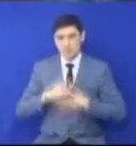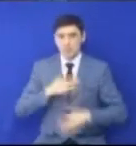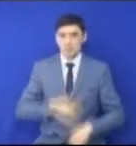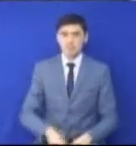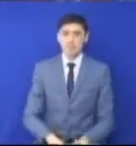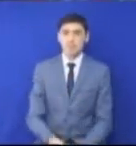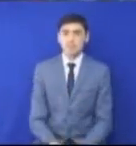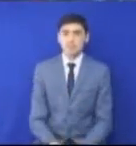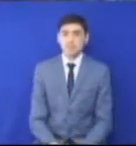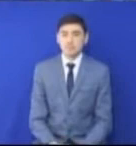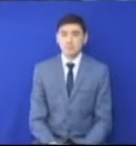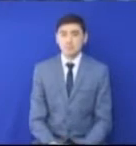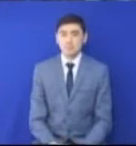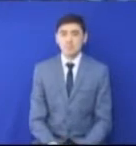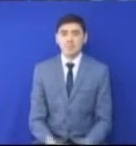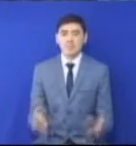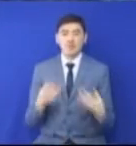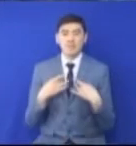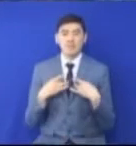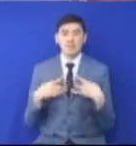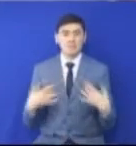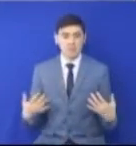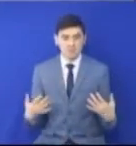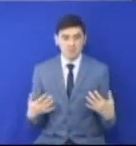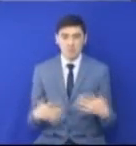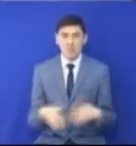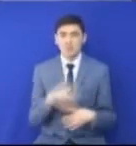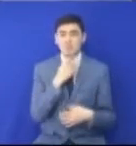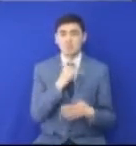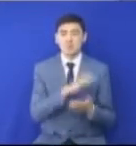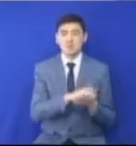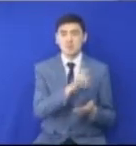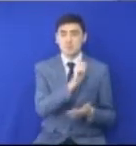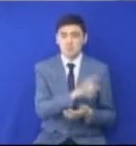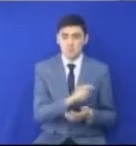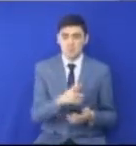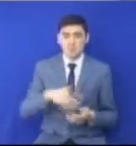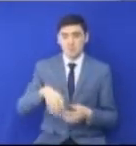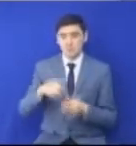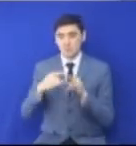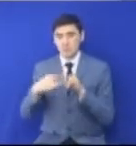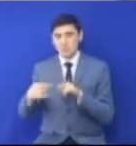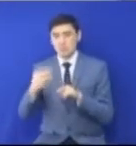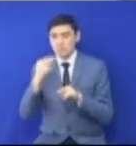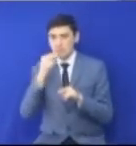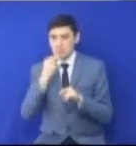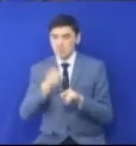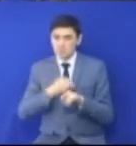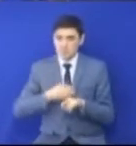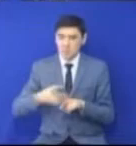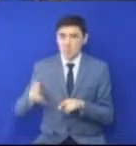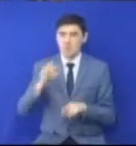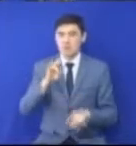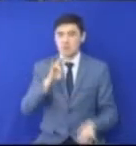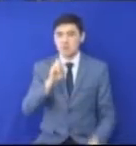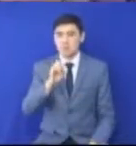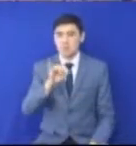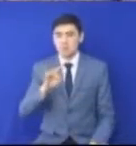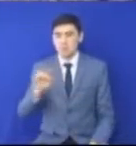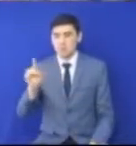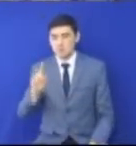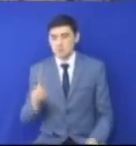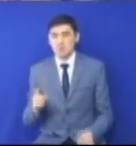өте ризамыз. Мерекелік шара барысында семейліктер мен қала қонақтарына ақ дастархан жайылып, Наурыз көже таратылды. Ұйымдастырушылардың